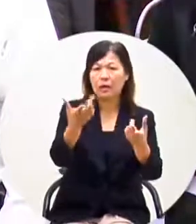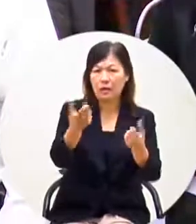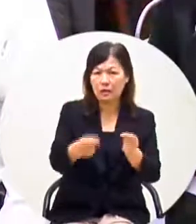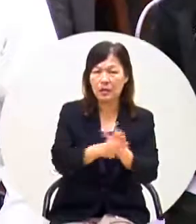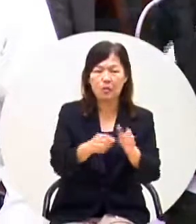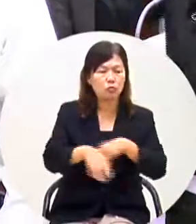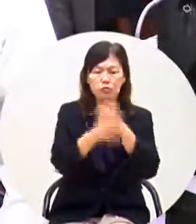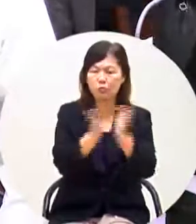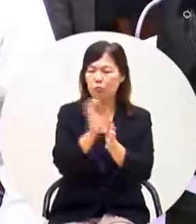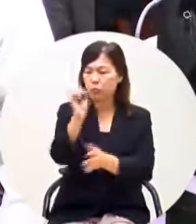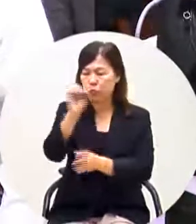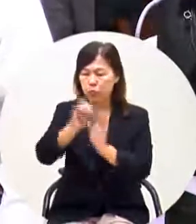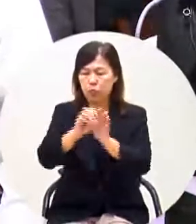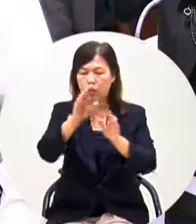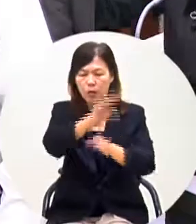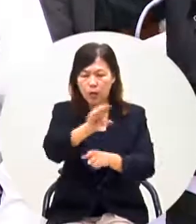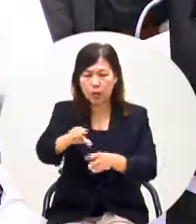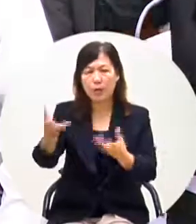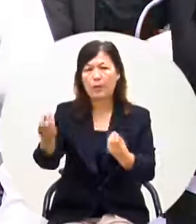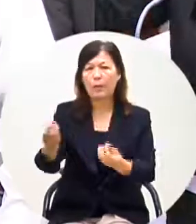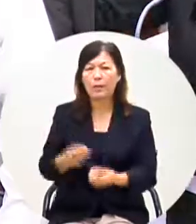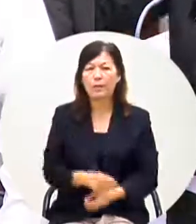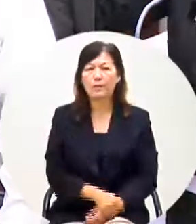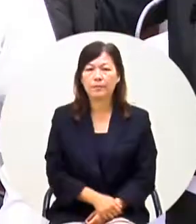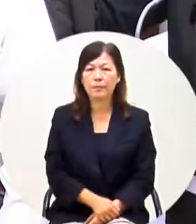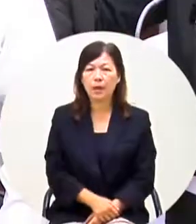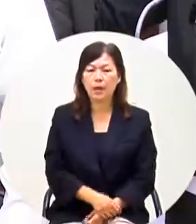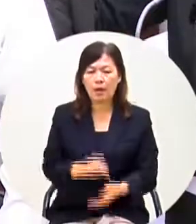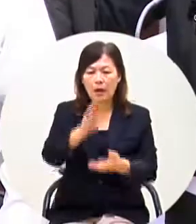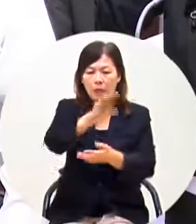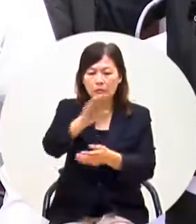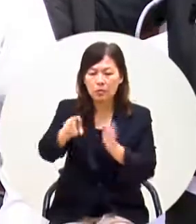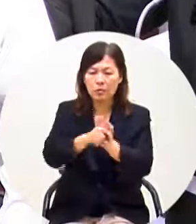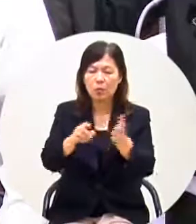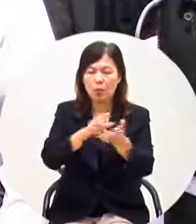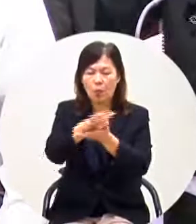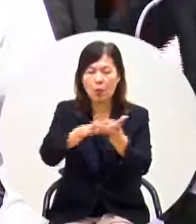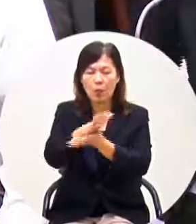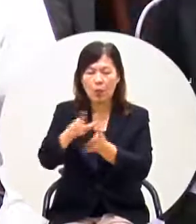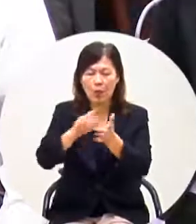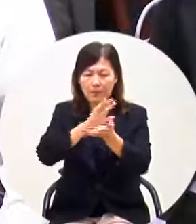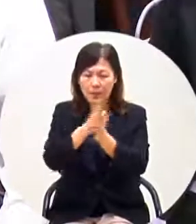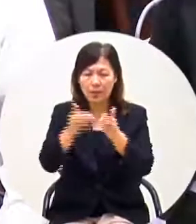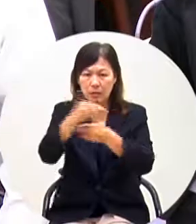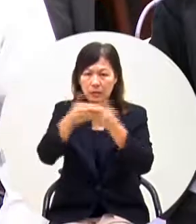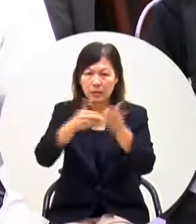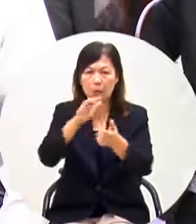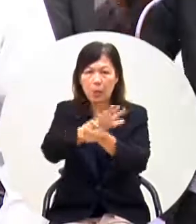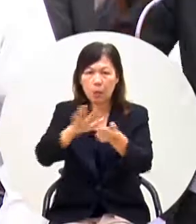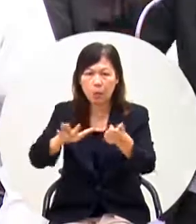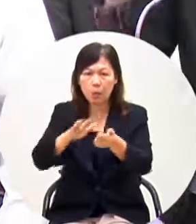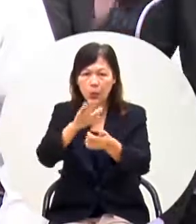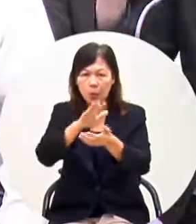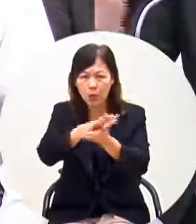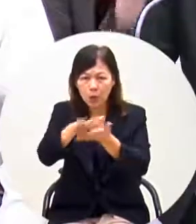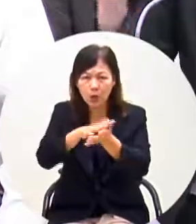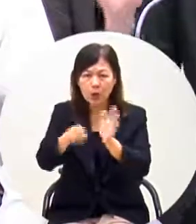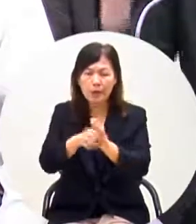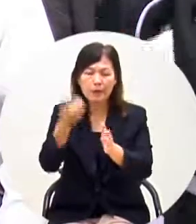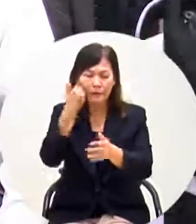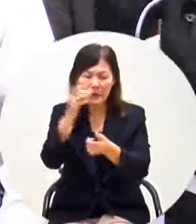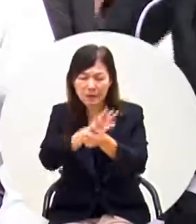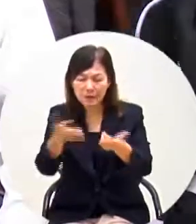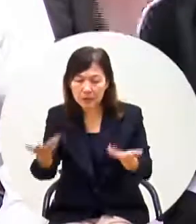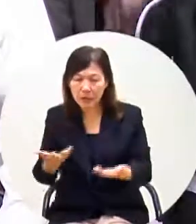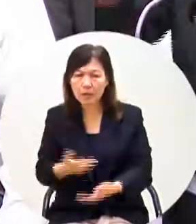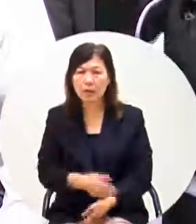会，车子都乱停，造成交通乱象。这个交通乱象是谁造成的？是因为安的起建物没有